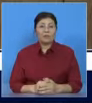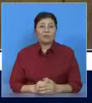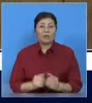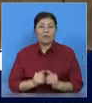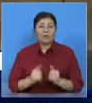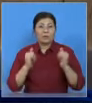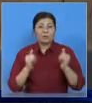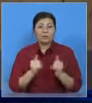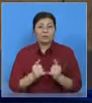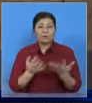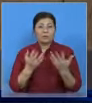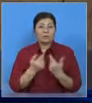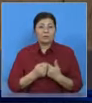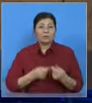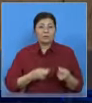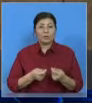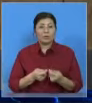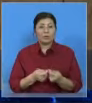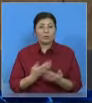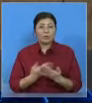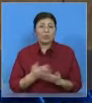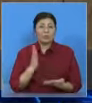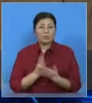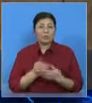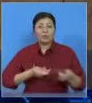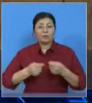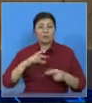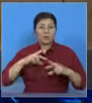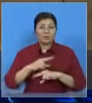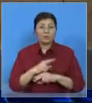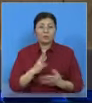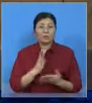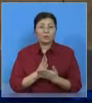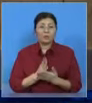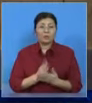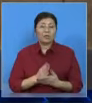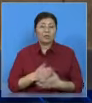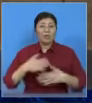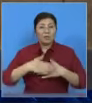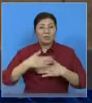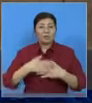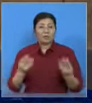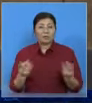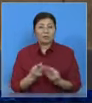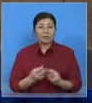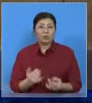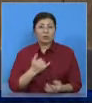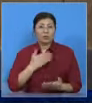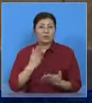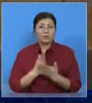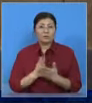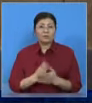порождая большое количество управленческих ошибок, нежели чем умышленных коррупционных действий. Вы сами знаете, у нас есть